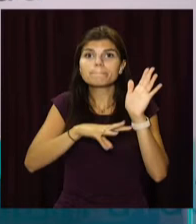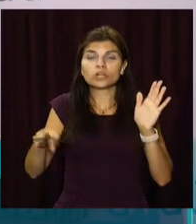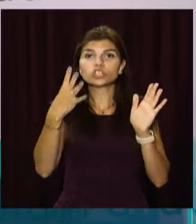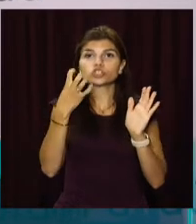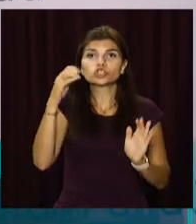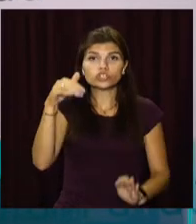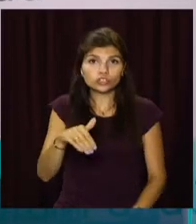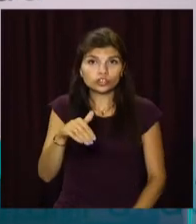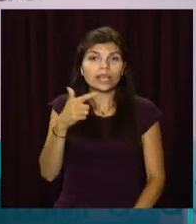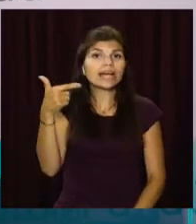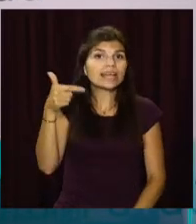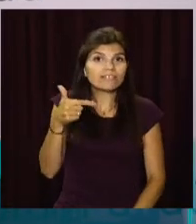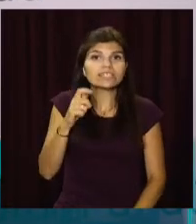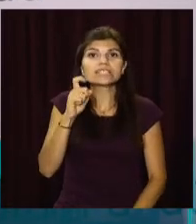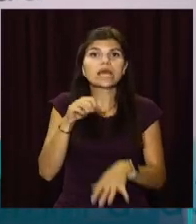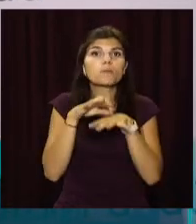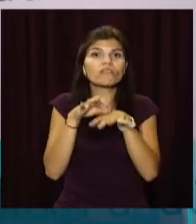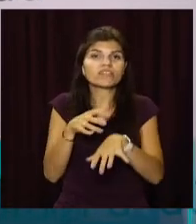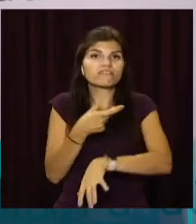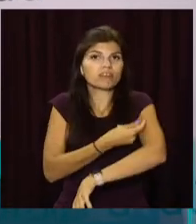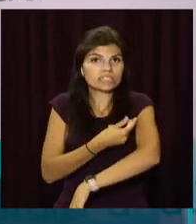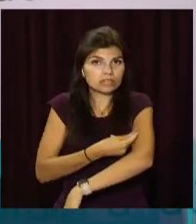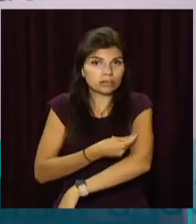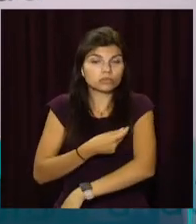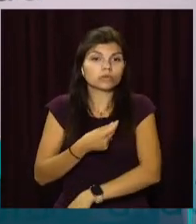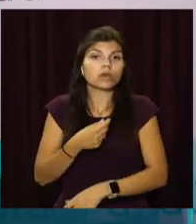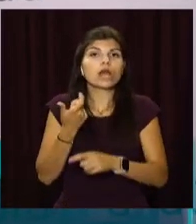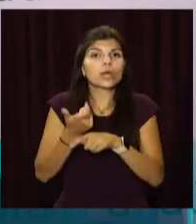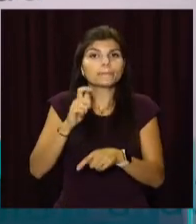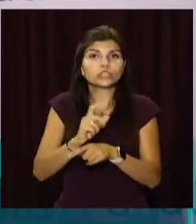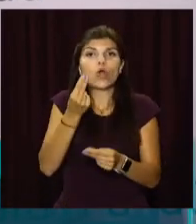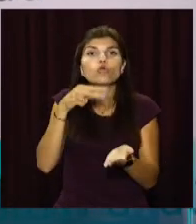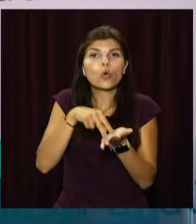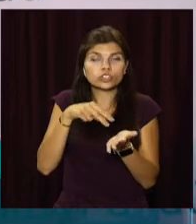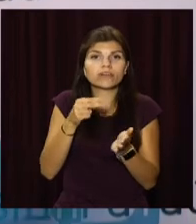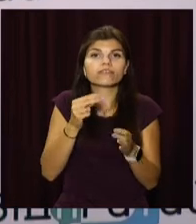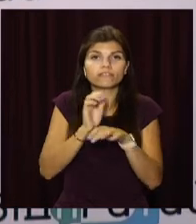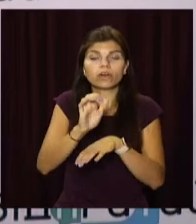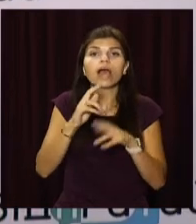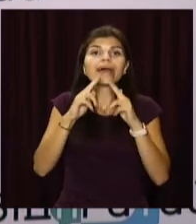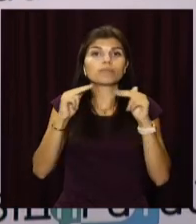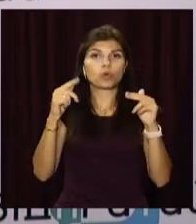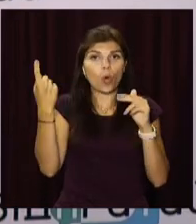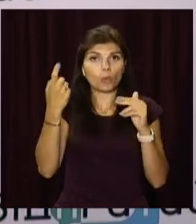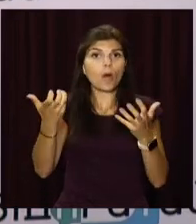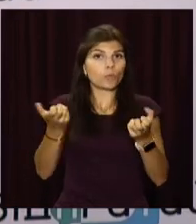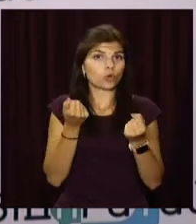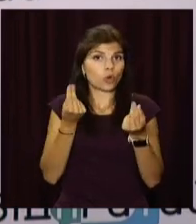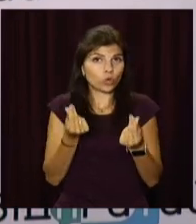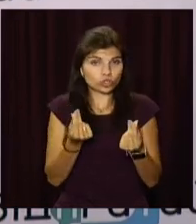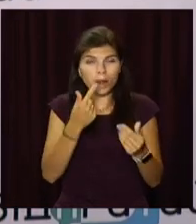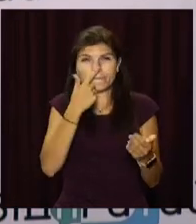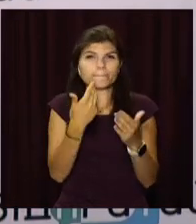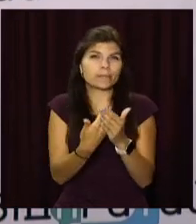400 тисяч гривень за проведену вакцинацію. І найбільше коштів отримали заклади Дніпропетровської області –